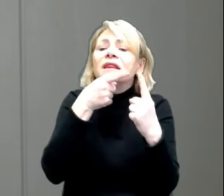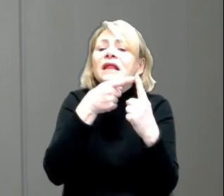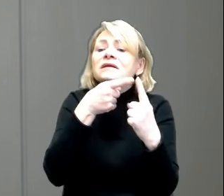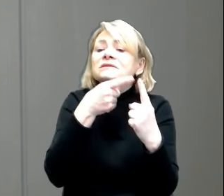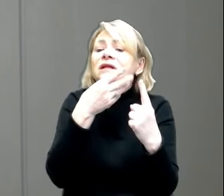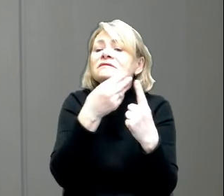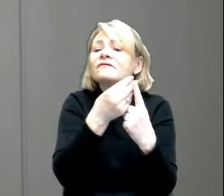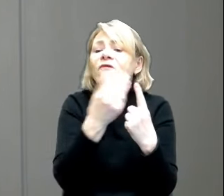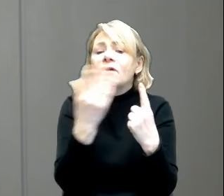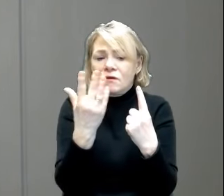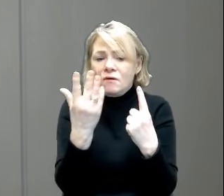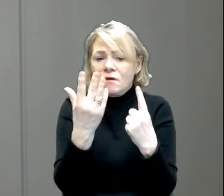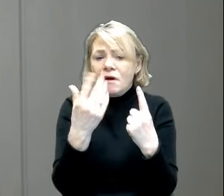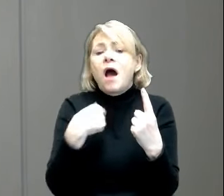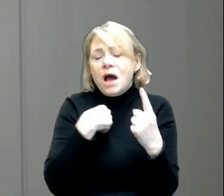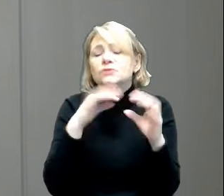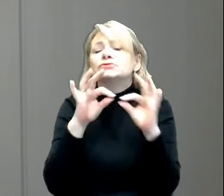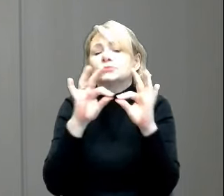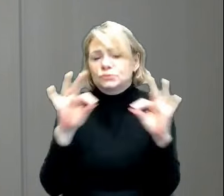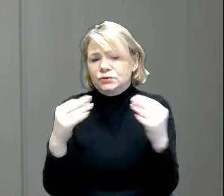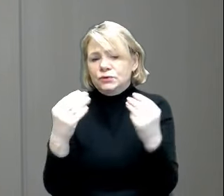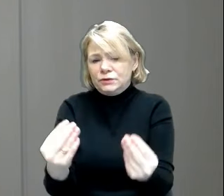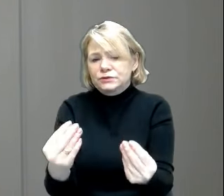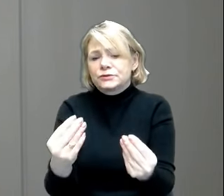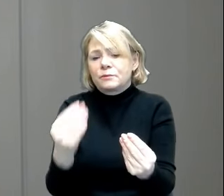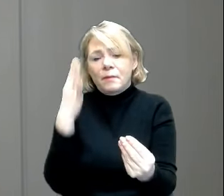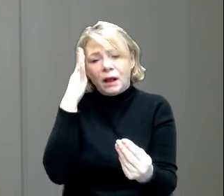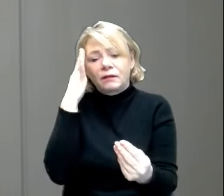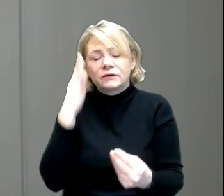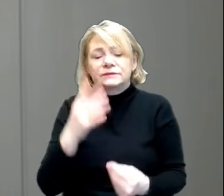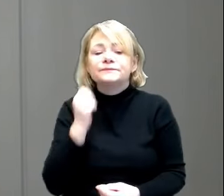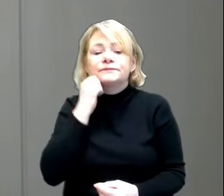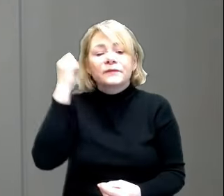sutikčiau tai ačiū už